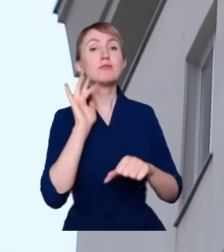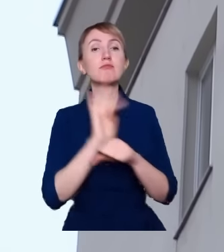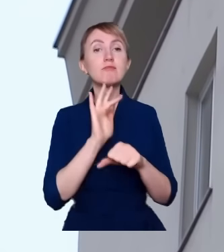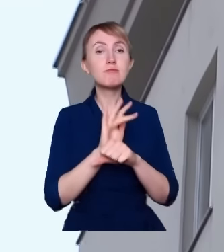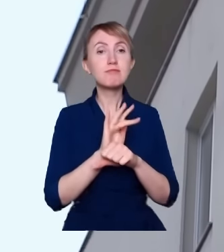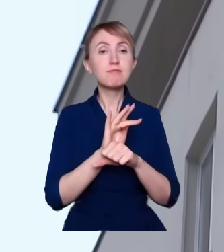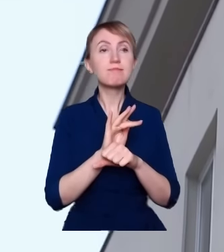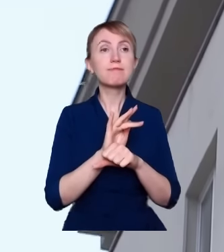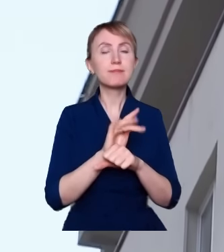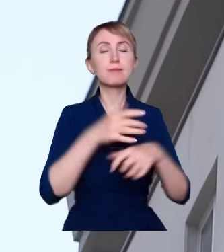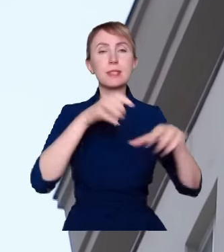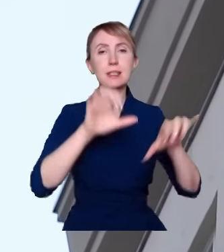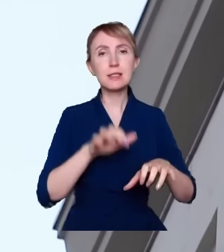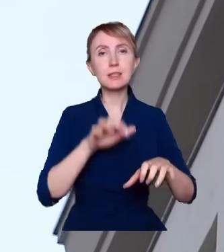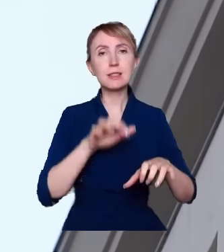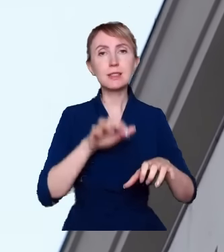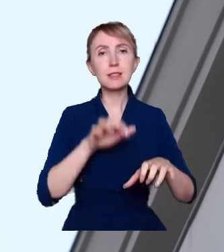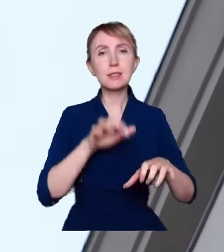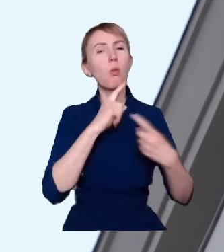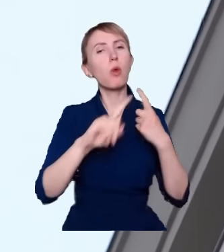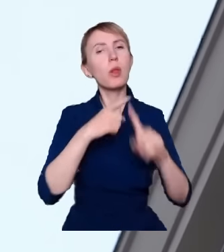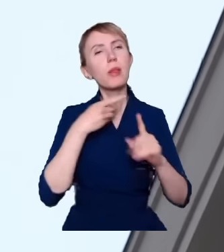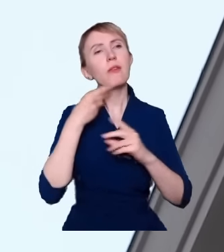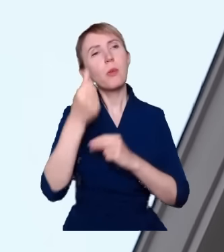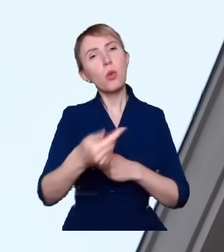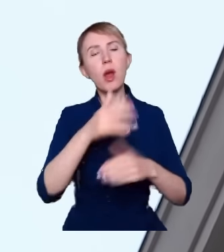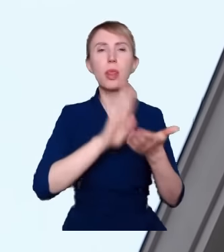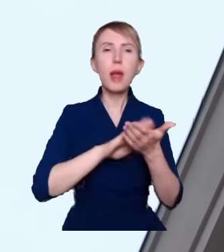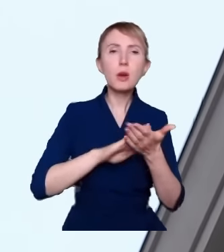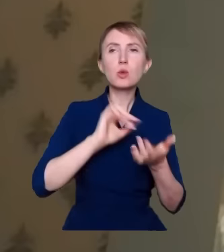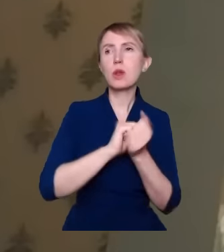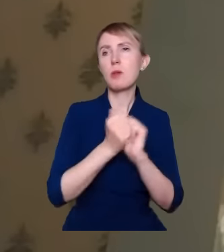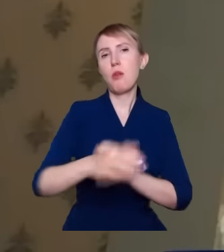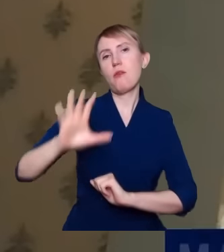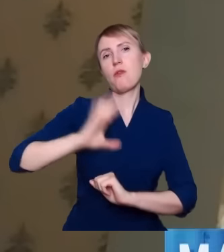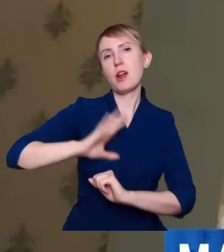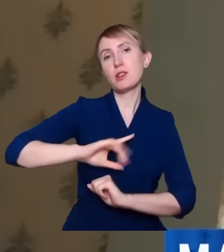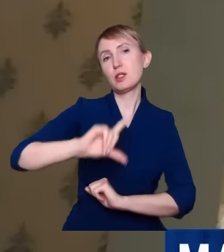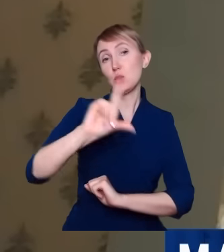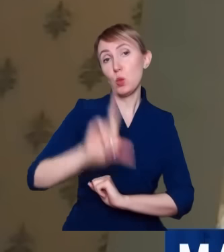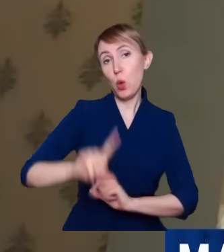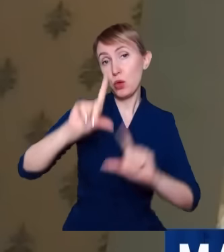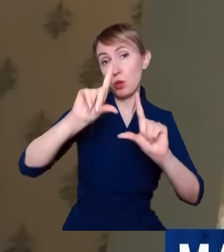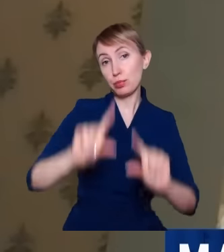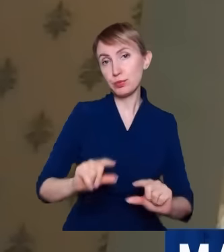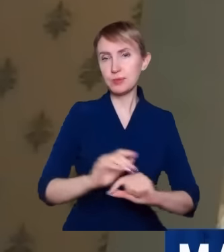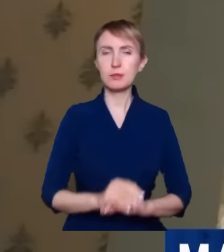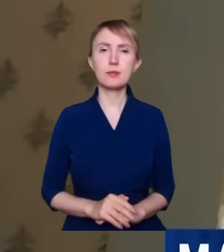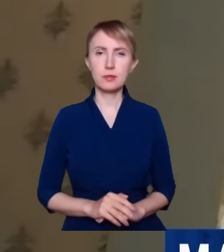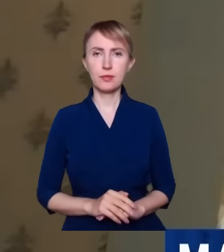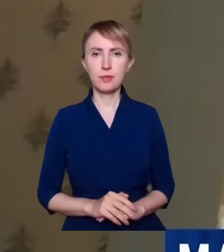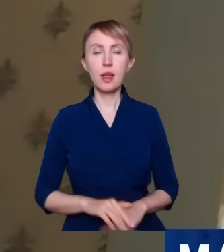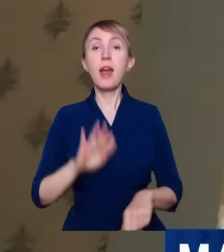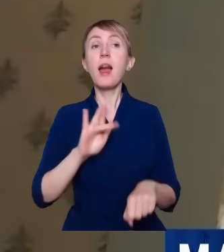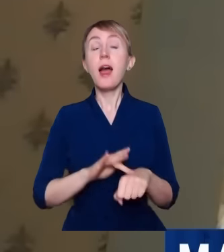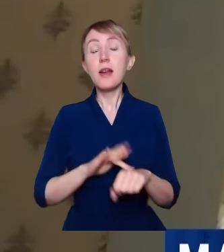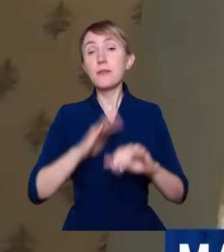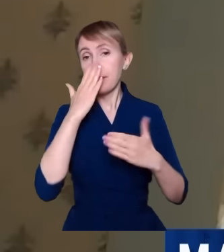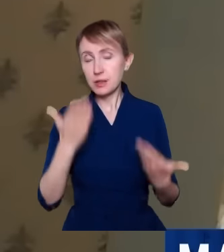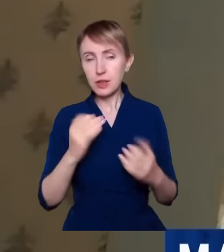upolitycznienie, wypłacanie pracownikom nagród czy obniżenie wartości złotego. Efekt jest taki, że złotówka po tych